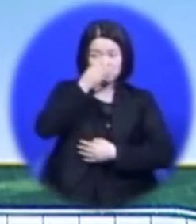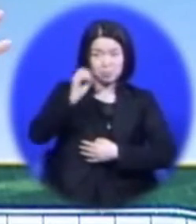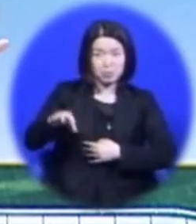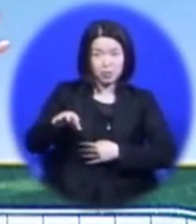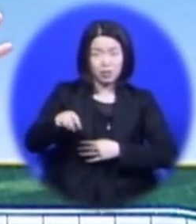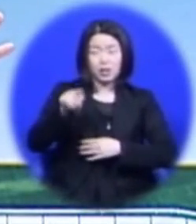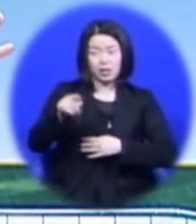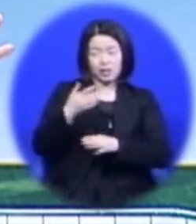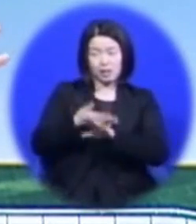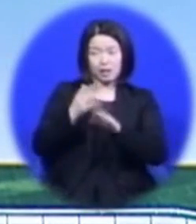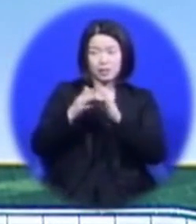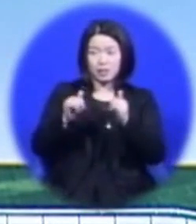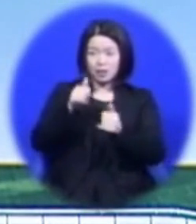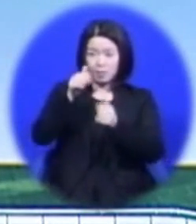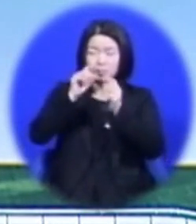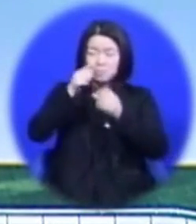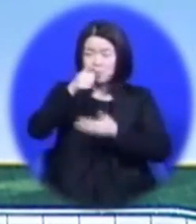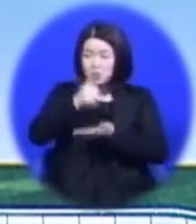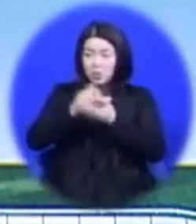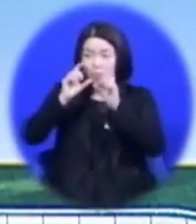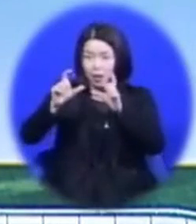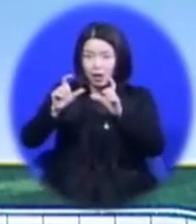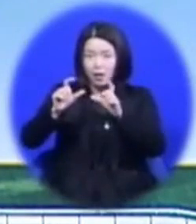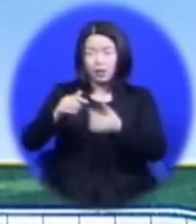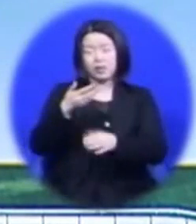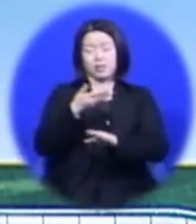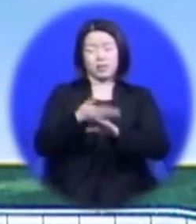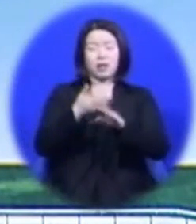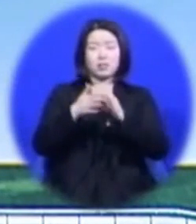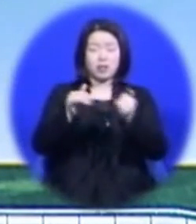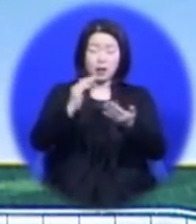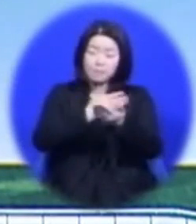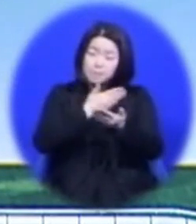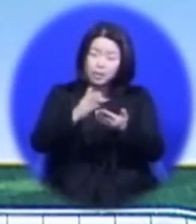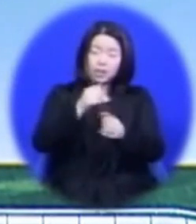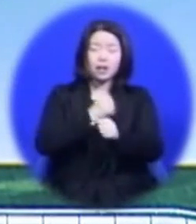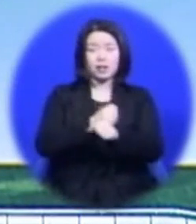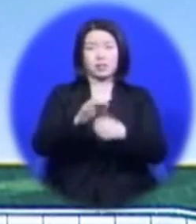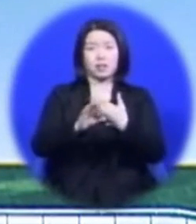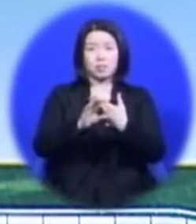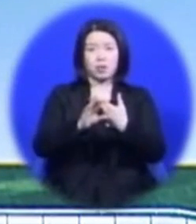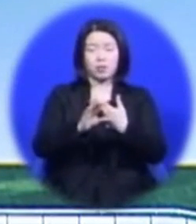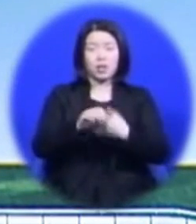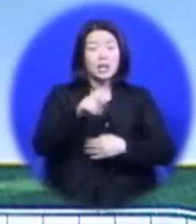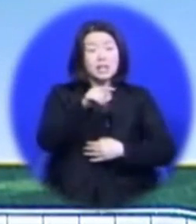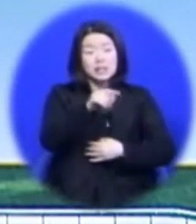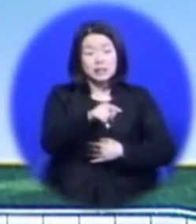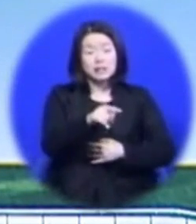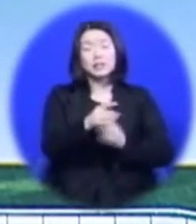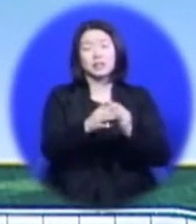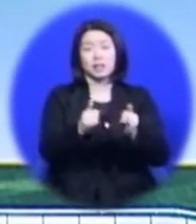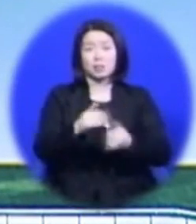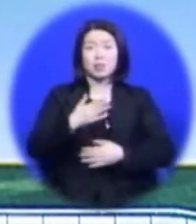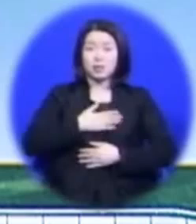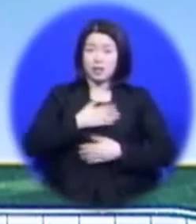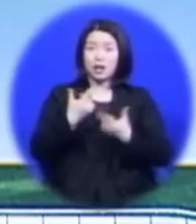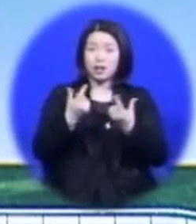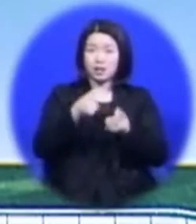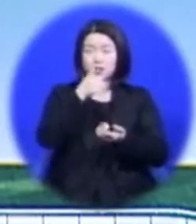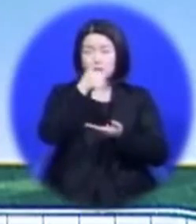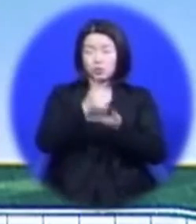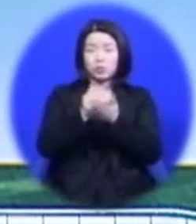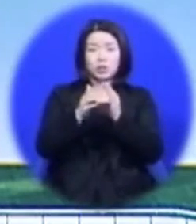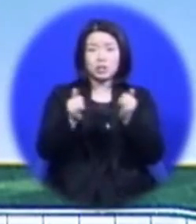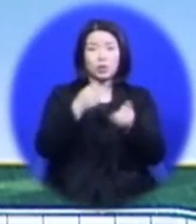사람을 정죄하고 다른 사람을 판단한다면 그 사람은 나 같은 죄인이라고 고백할 수